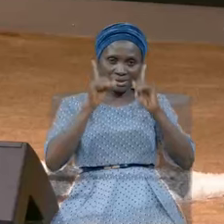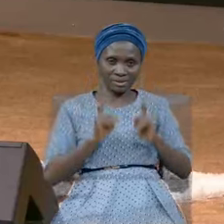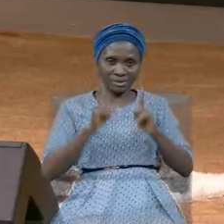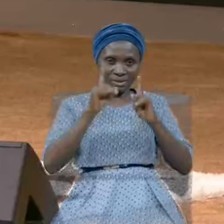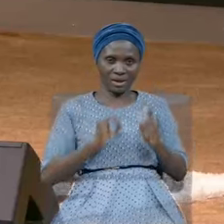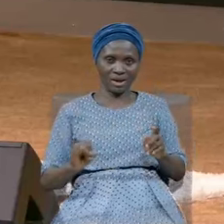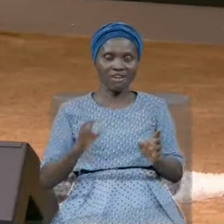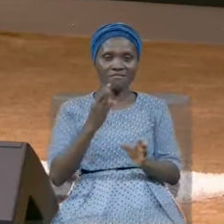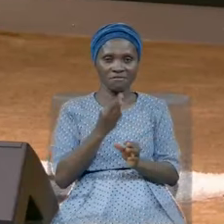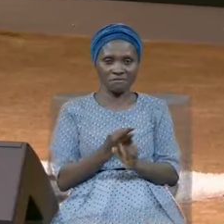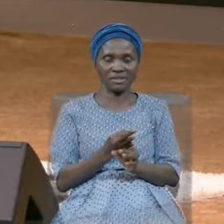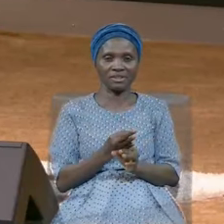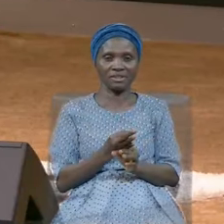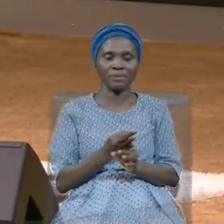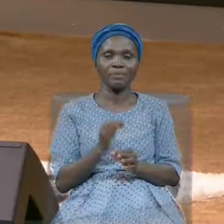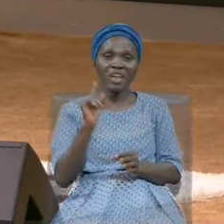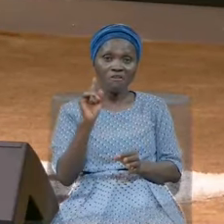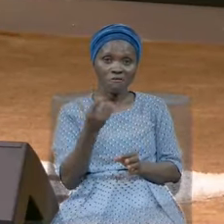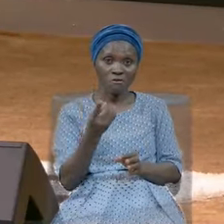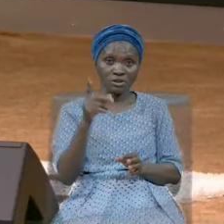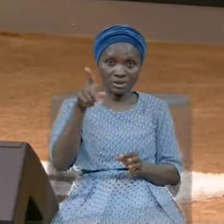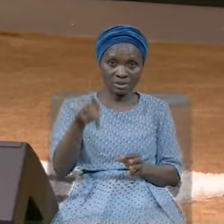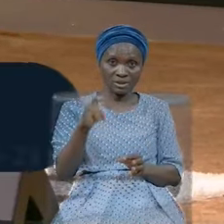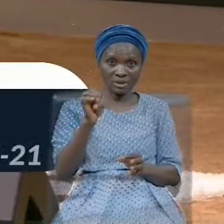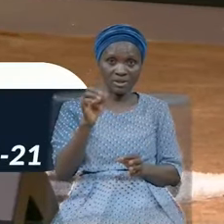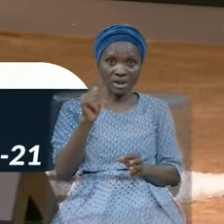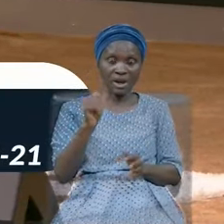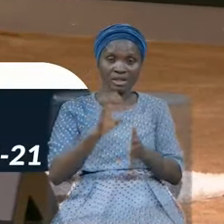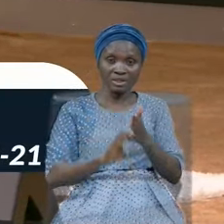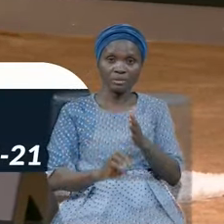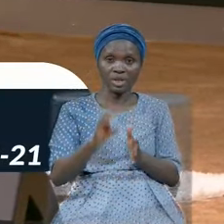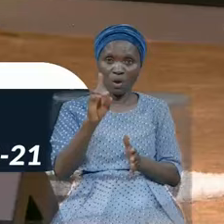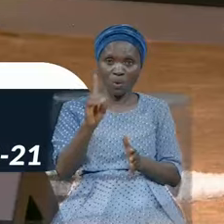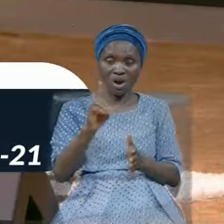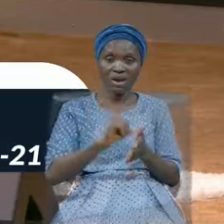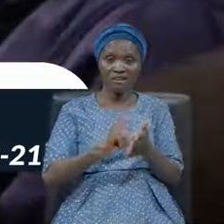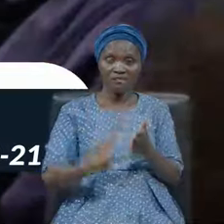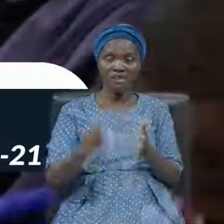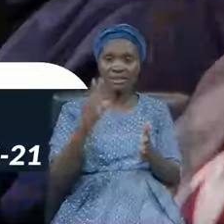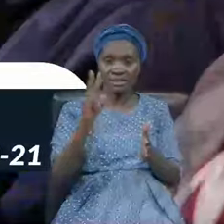7. 1 Pierre 1, le verset 7.